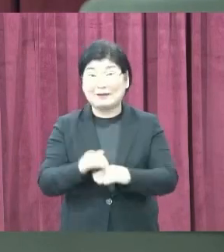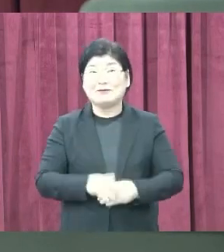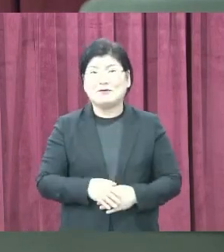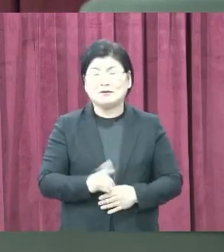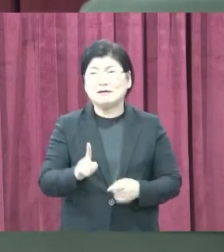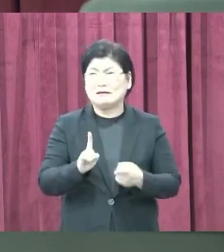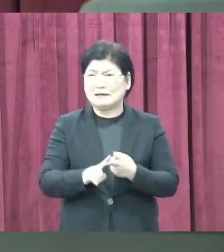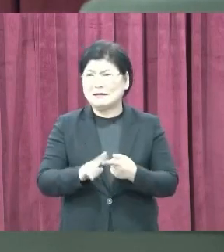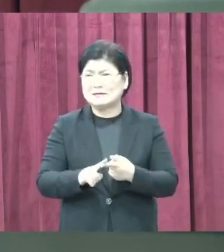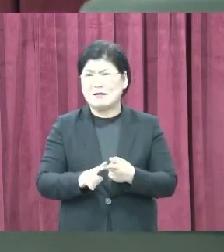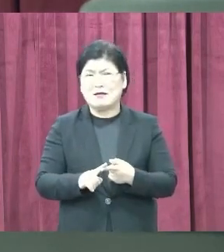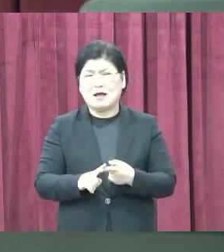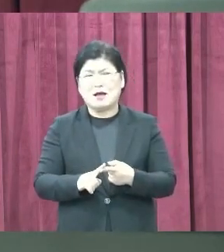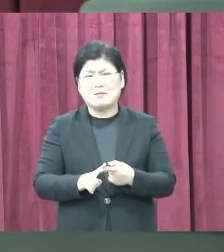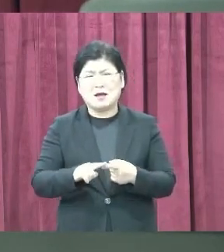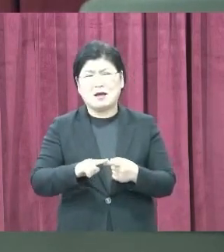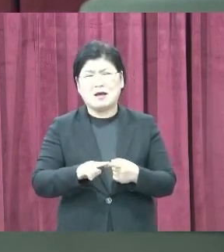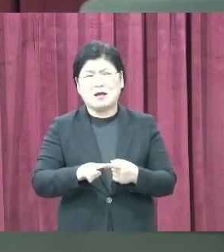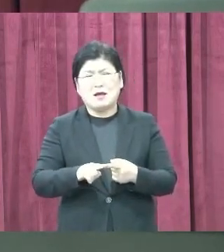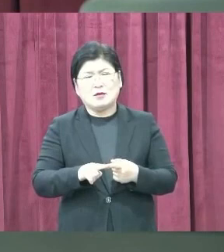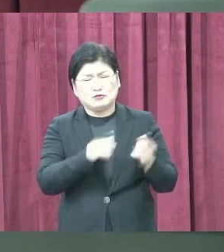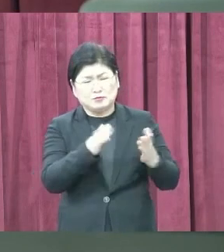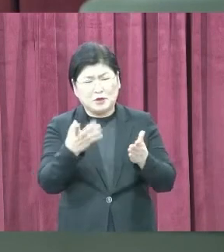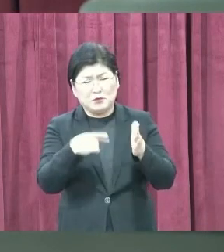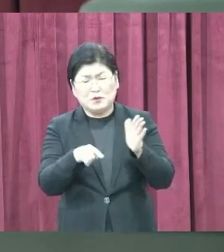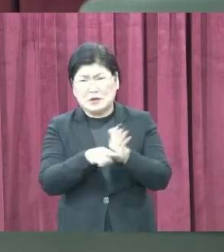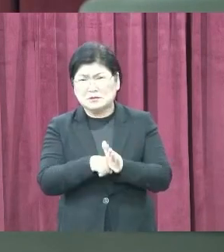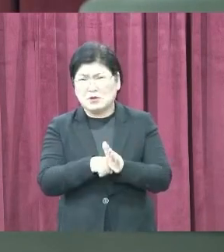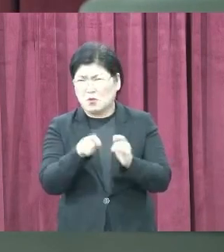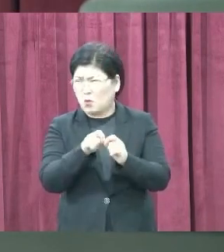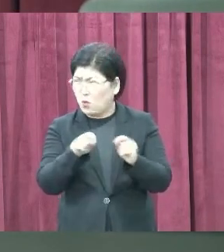아마 2박 3일 해도 모자랄 굉장히 많은 양이고요. 한마디로